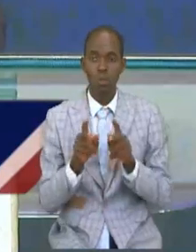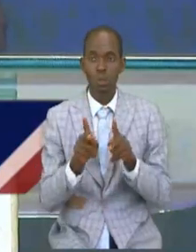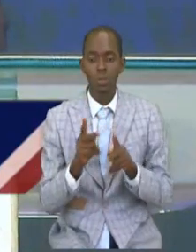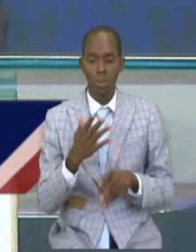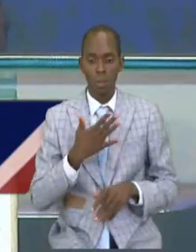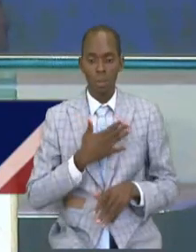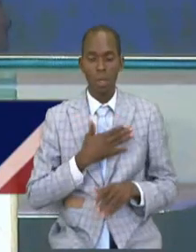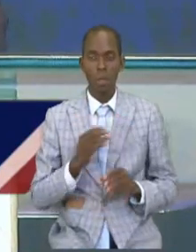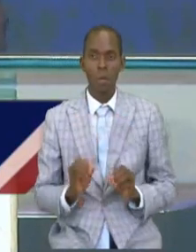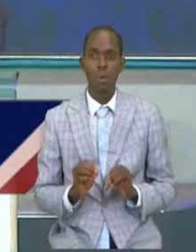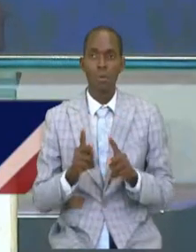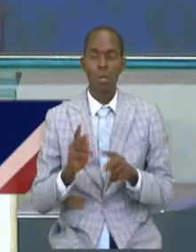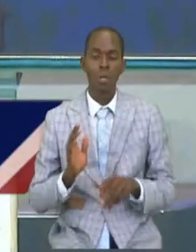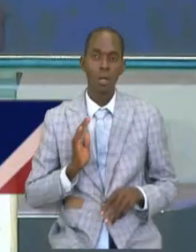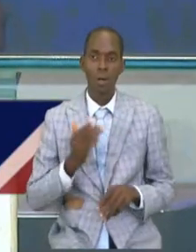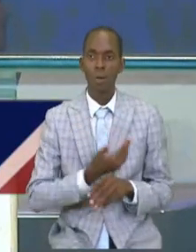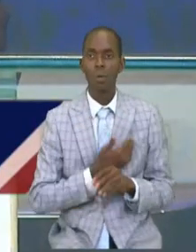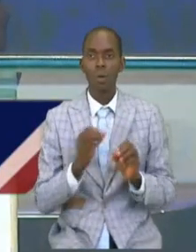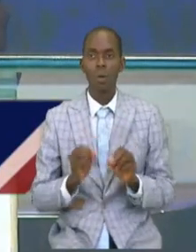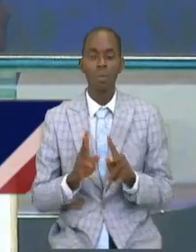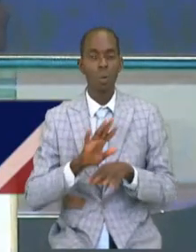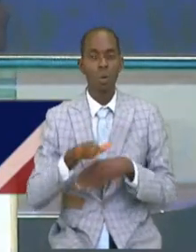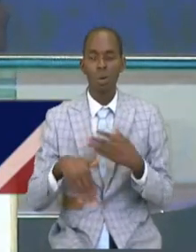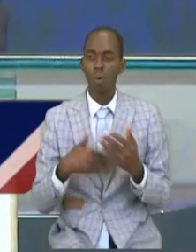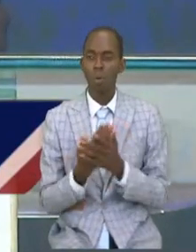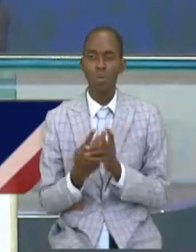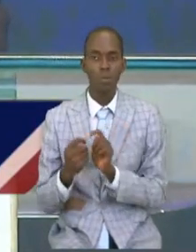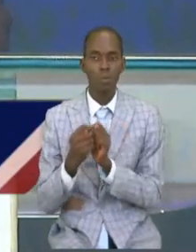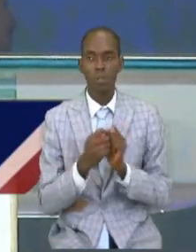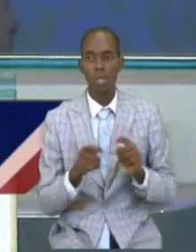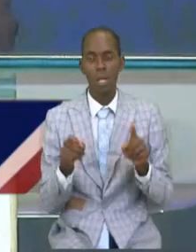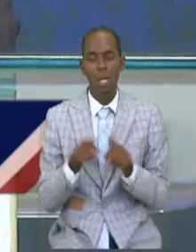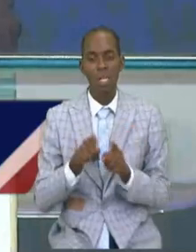Mon privilège, ton privilège, notre privilège,